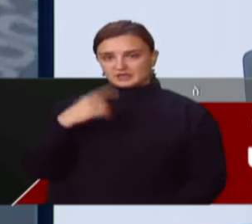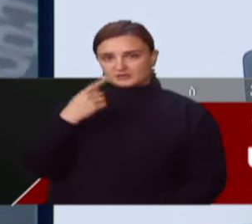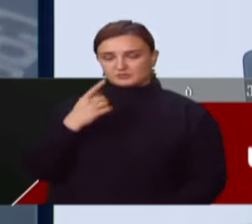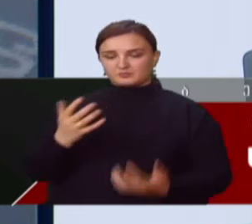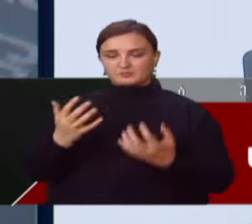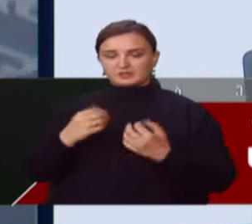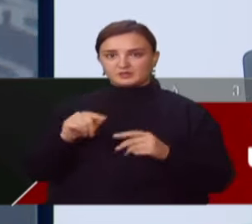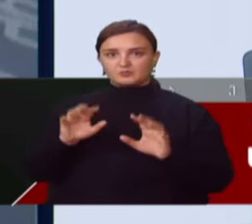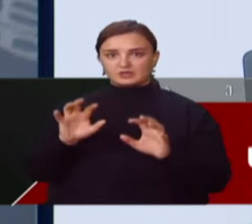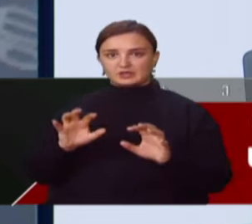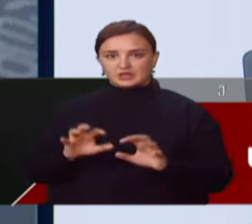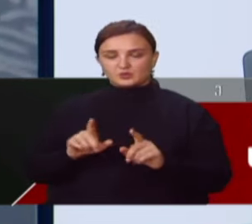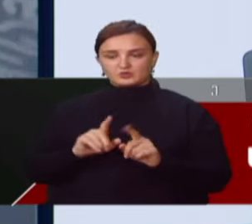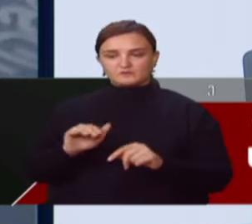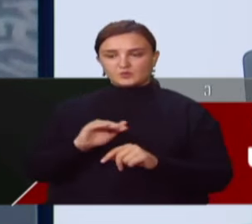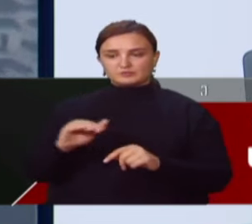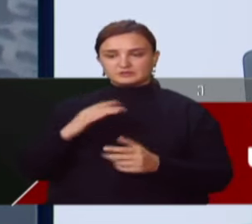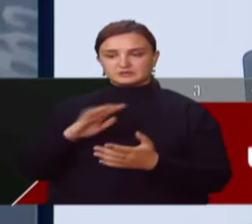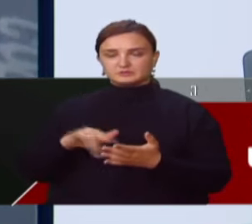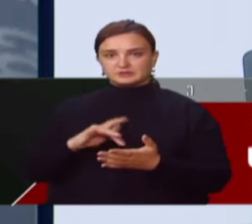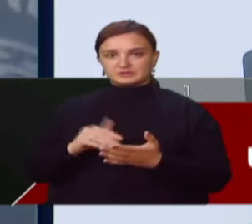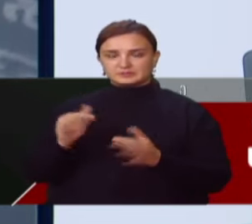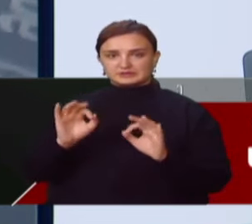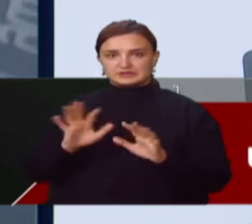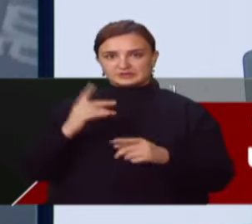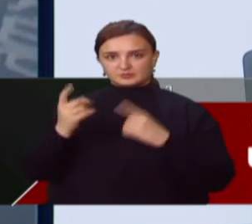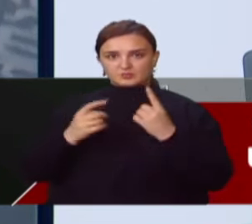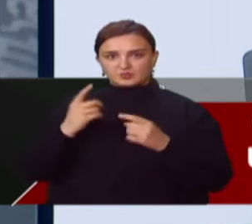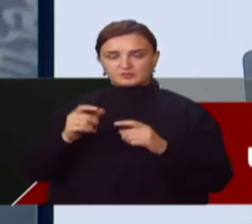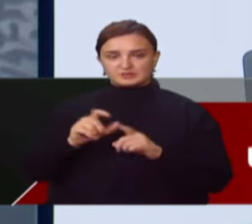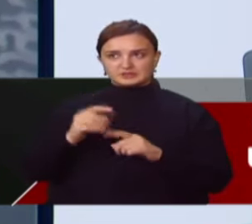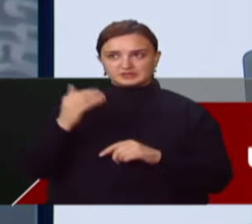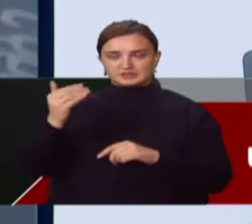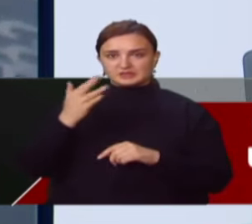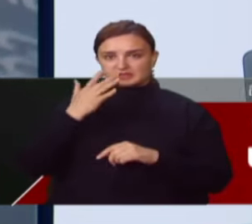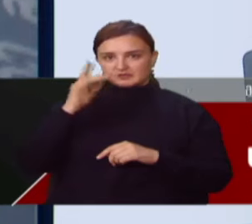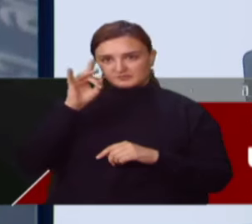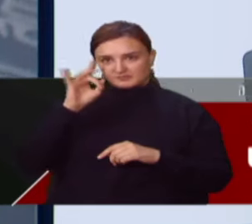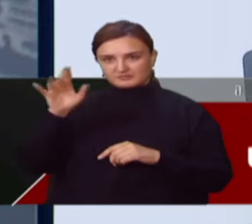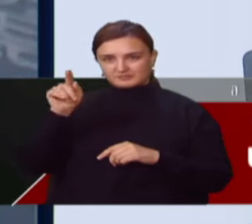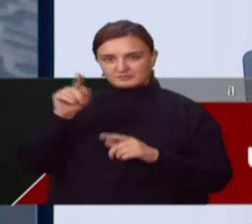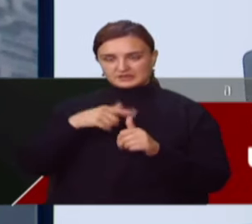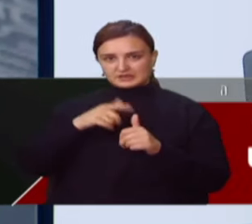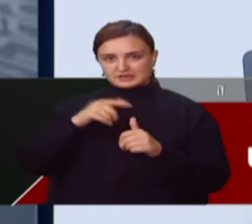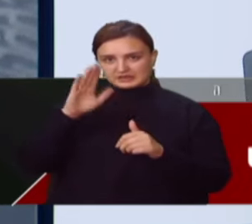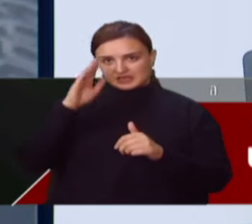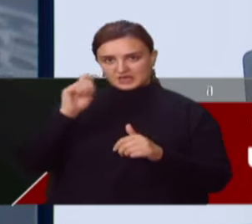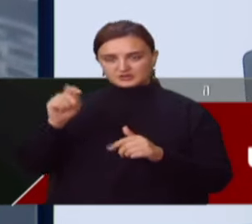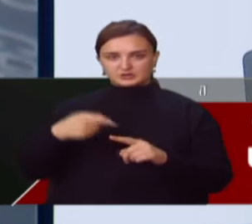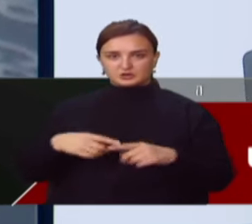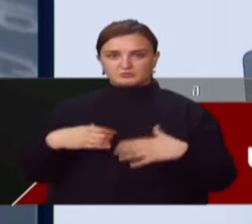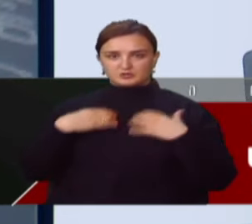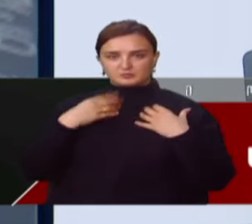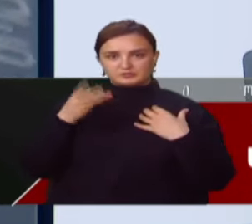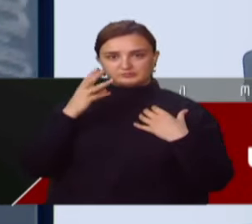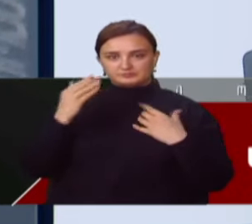რომ მიღებული კანონი, ასევე ოფიციალური თბილისის დეზინფორმაციული რიტორიკა და დასავლეთის მტრად გამოცხადება უკიდურესად შემაშფოთებელია.